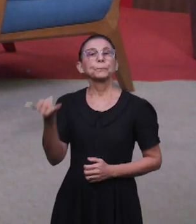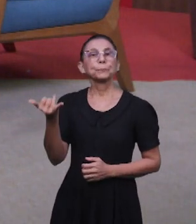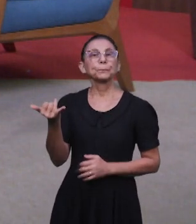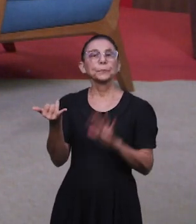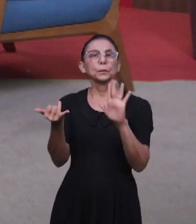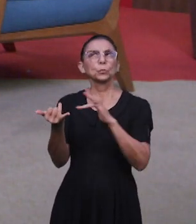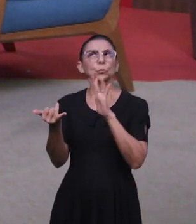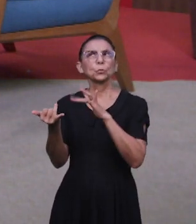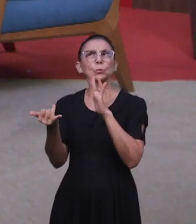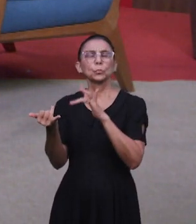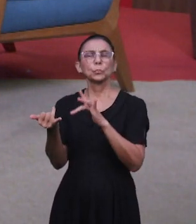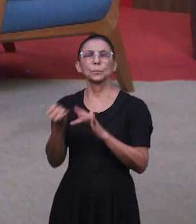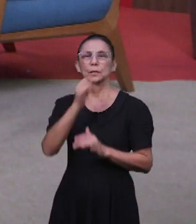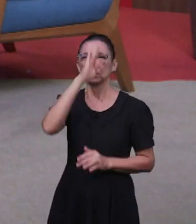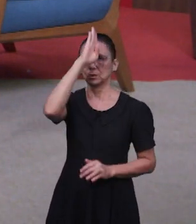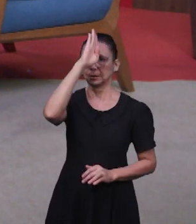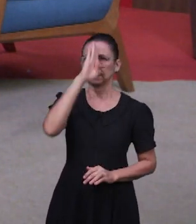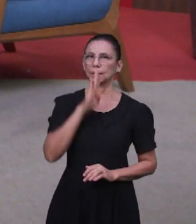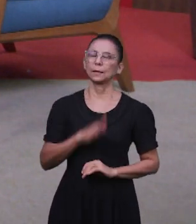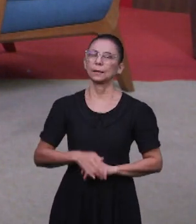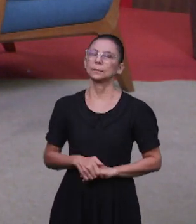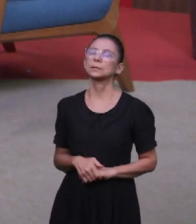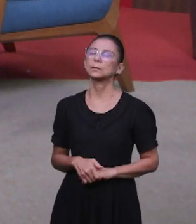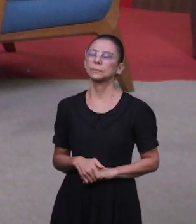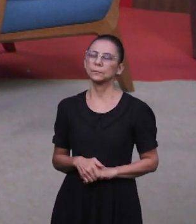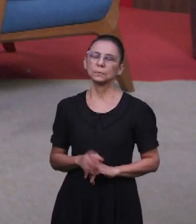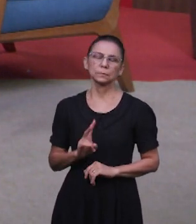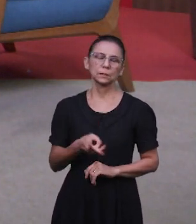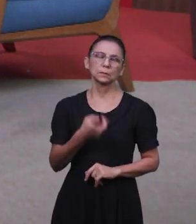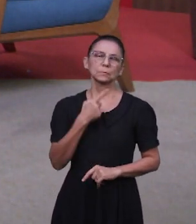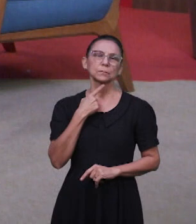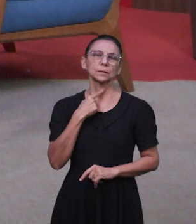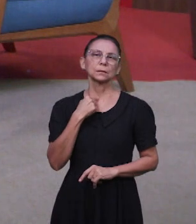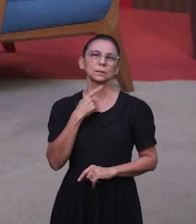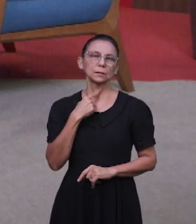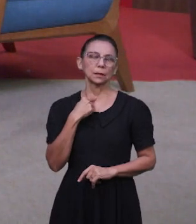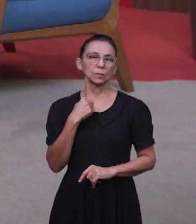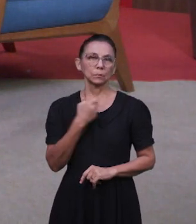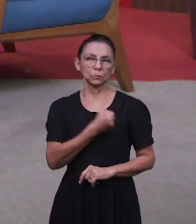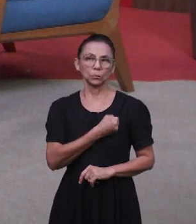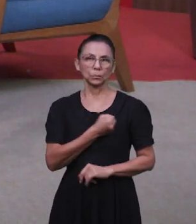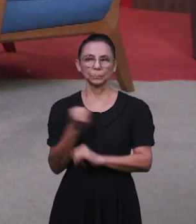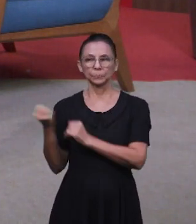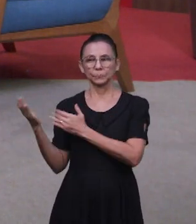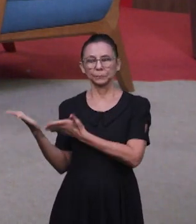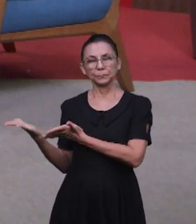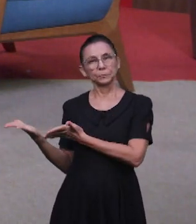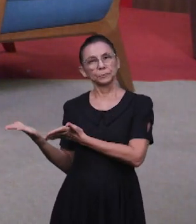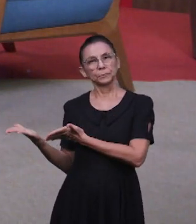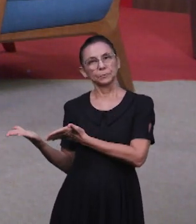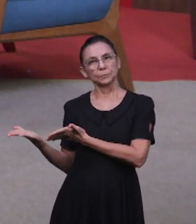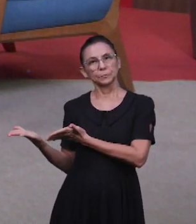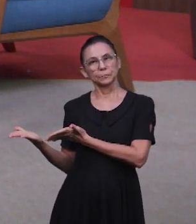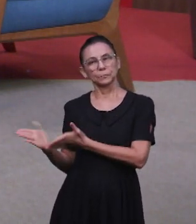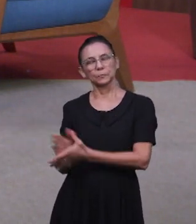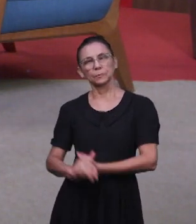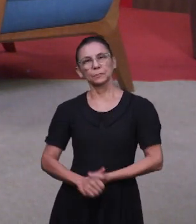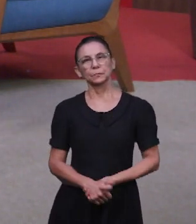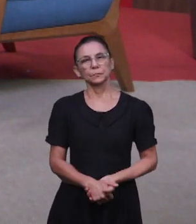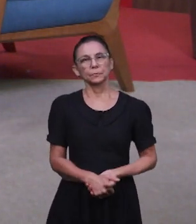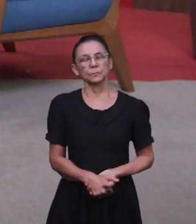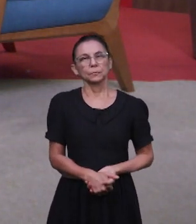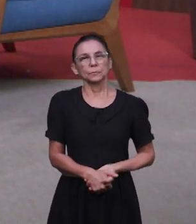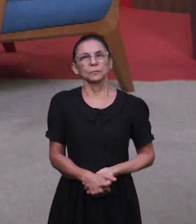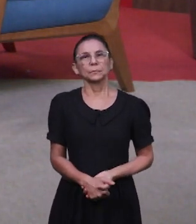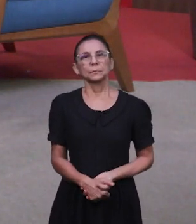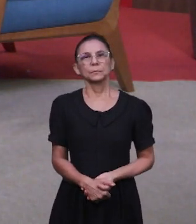Cet appel d'ailleurs est gratuit et il peut être fait toujours quand vous avez besoin. Le numéro est celui qui apparaît à l'écran,